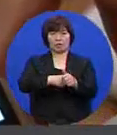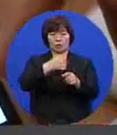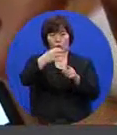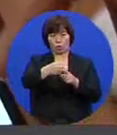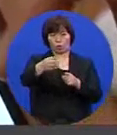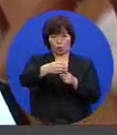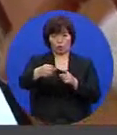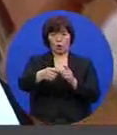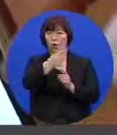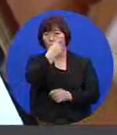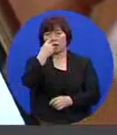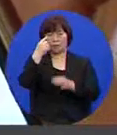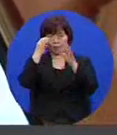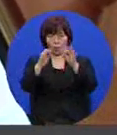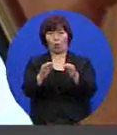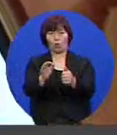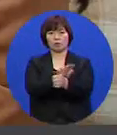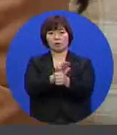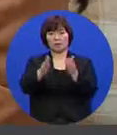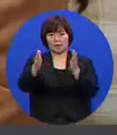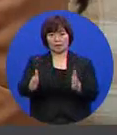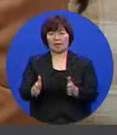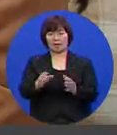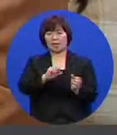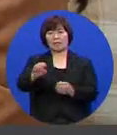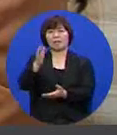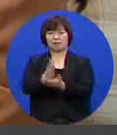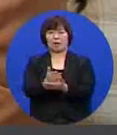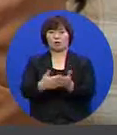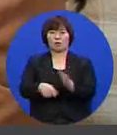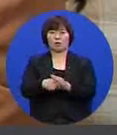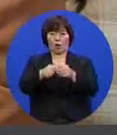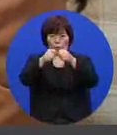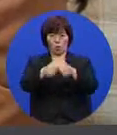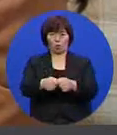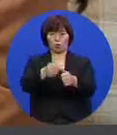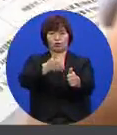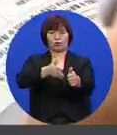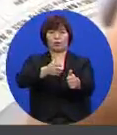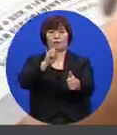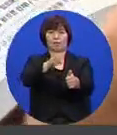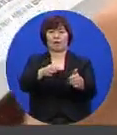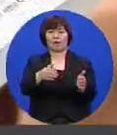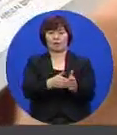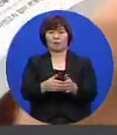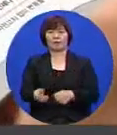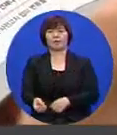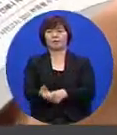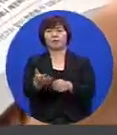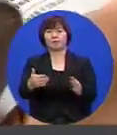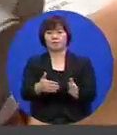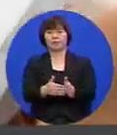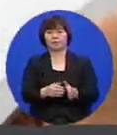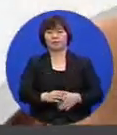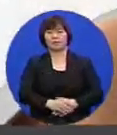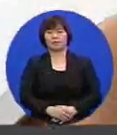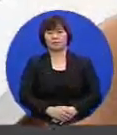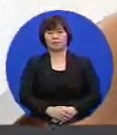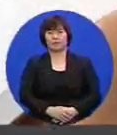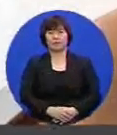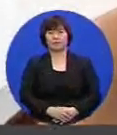내역을 수시로 확인하고 서비스 기간을 놓치지 않도록 꼼꼼히 챙겨야 한다고 조언합니다. JTV 뉴스